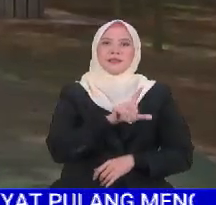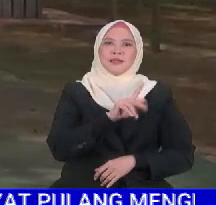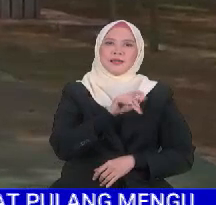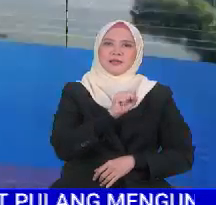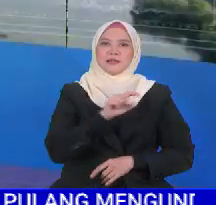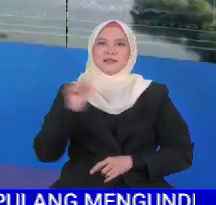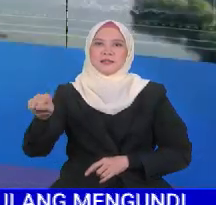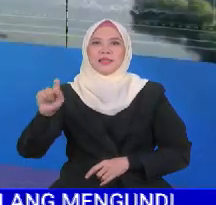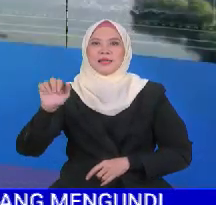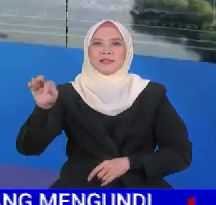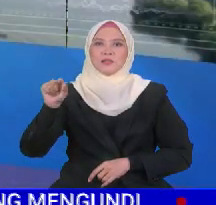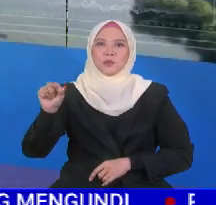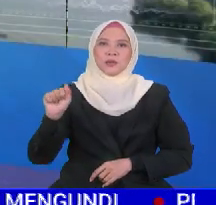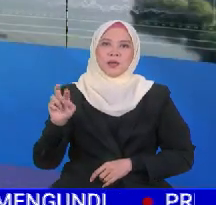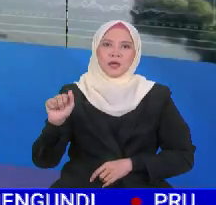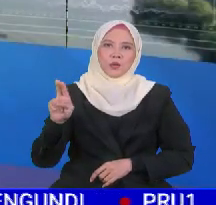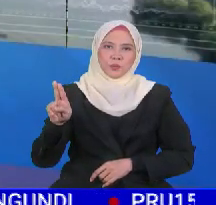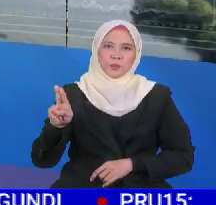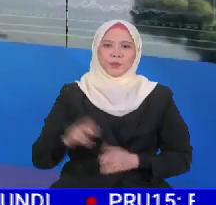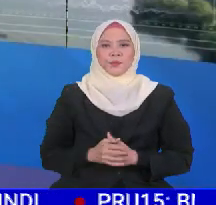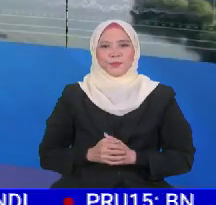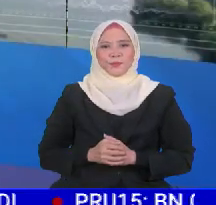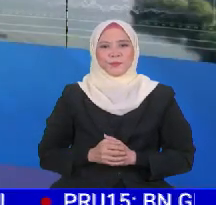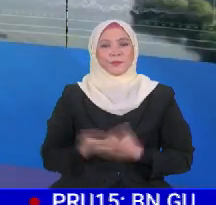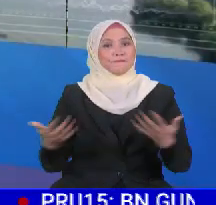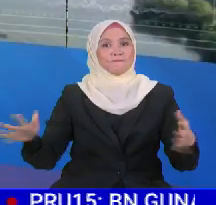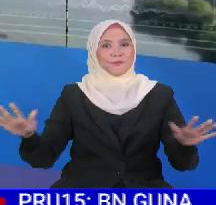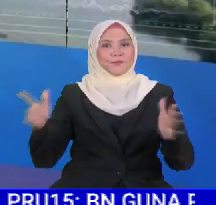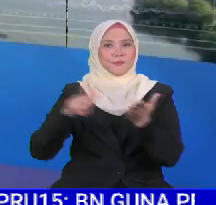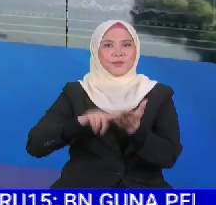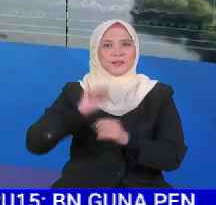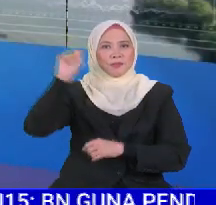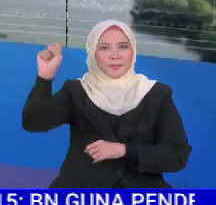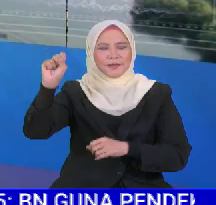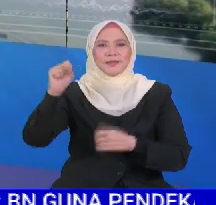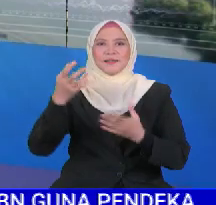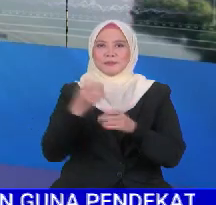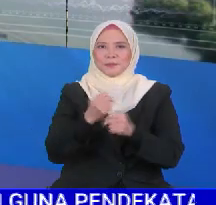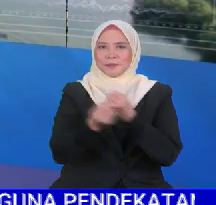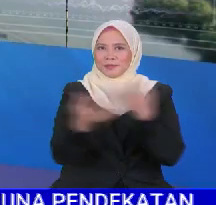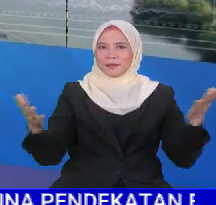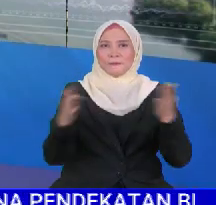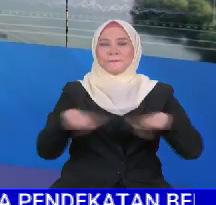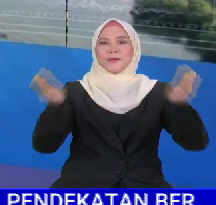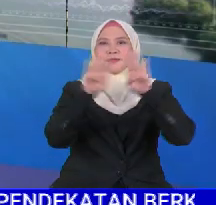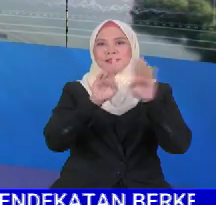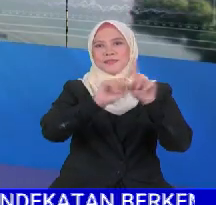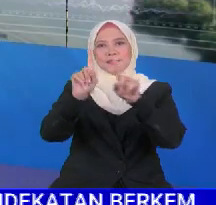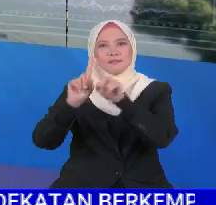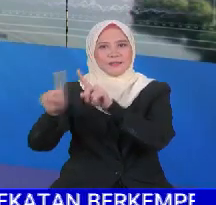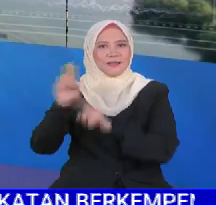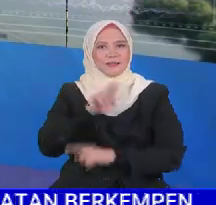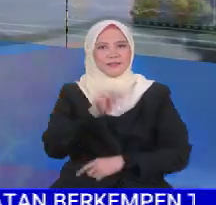Tanjung Aru baik paparan tadi mengakhiri perkembangan dari Sabah dapatkan lebih banyak berita melalui berbagai